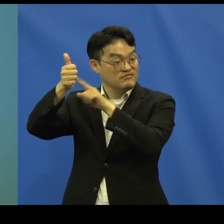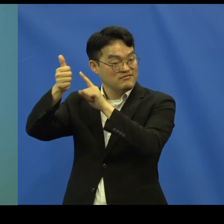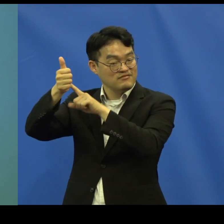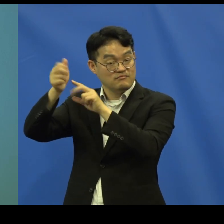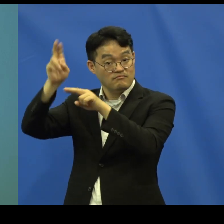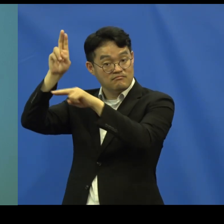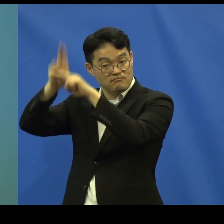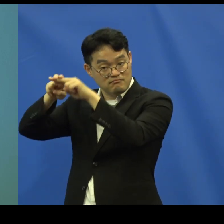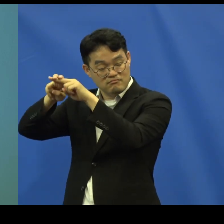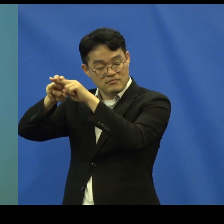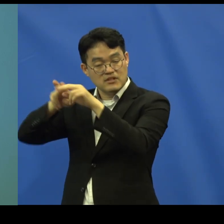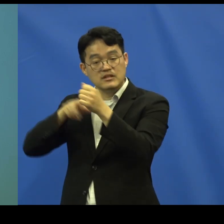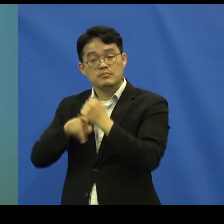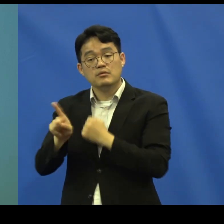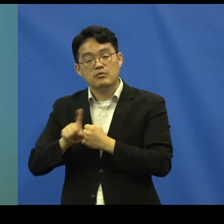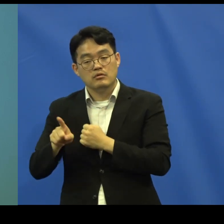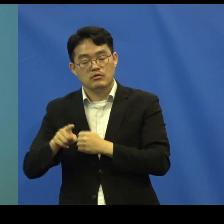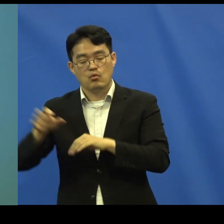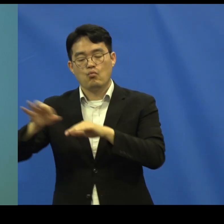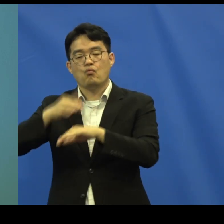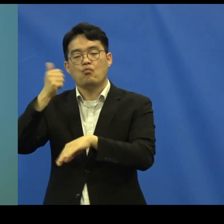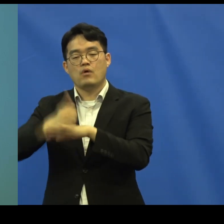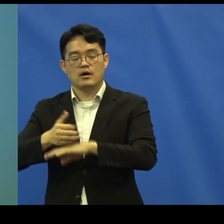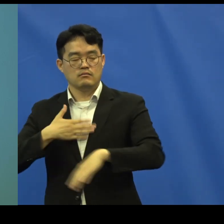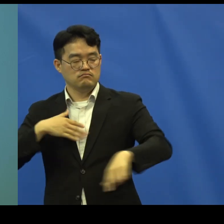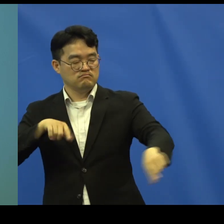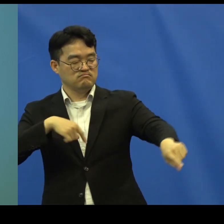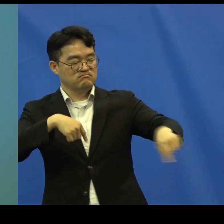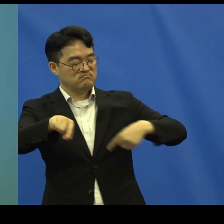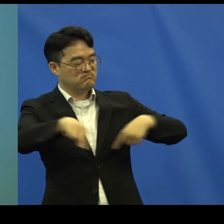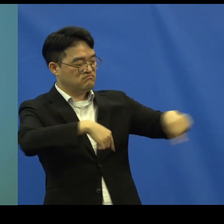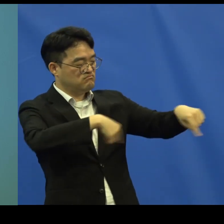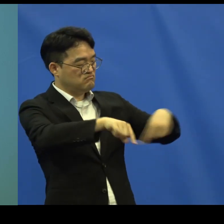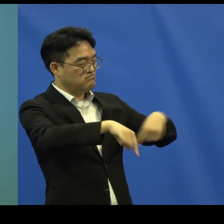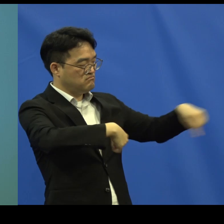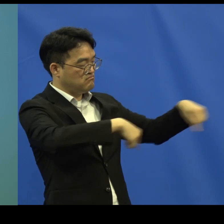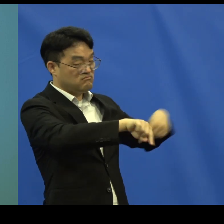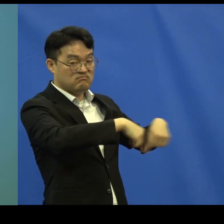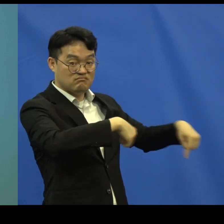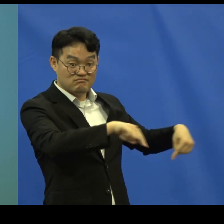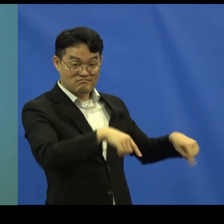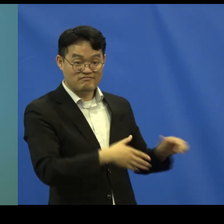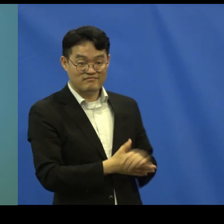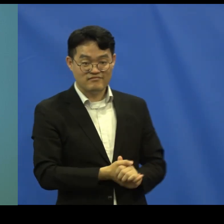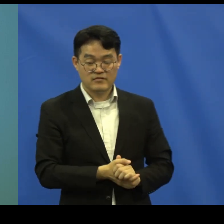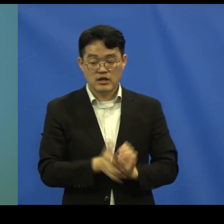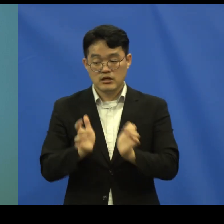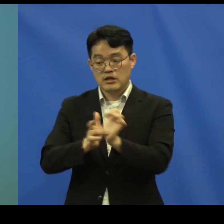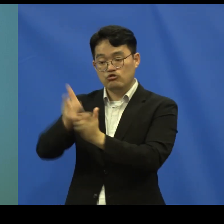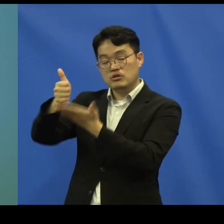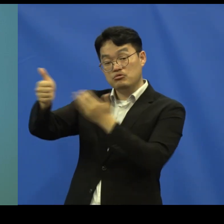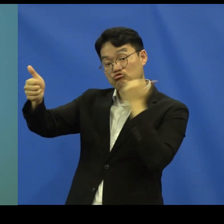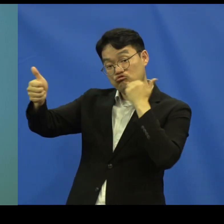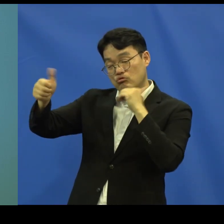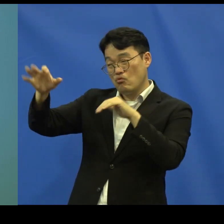의미는 통치권을 의미합니다. 왕의 통치. 그러니까 이 왕 중에 왕이시죠.